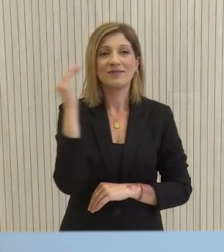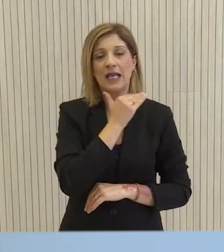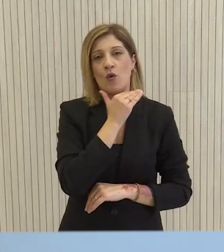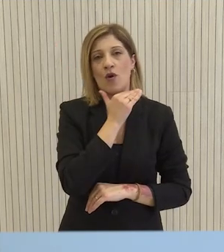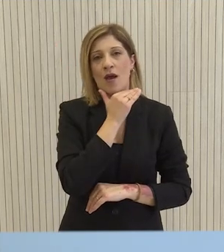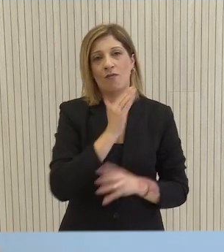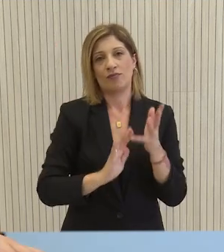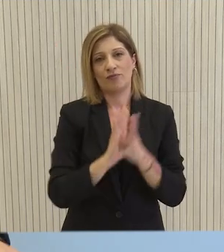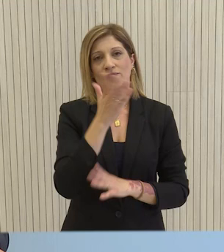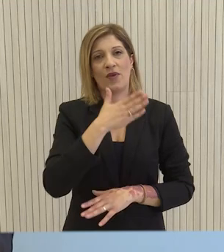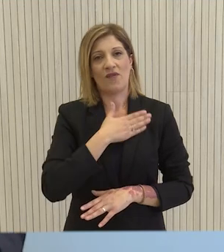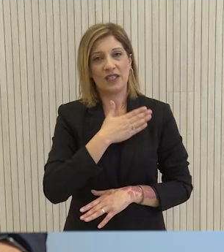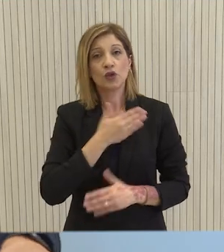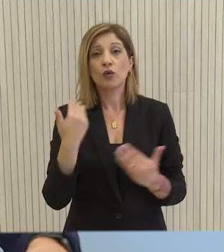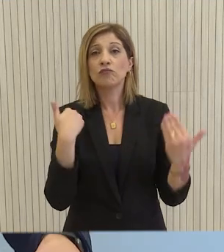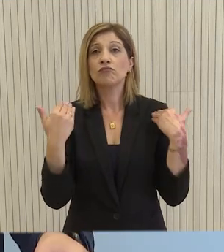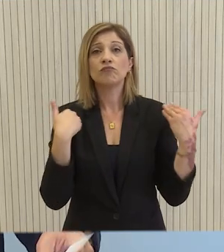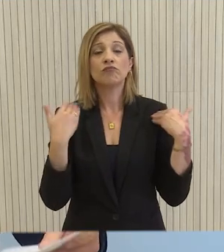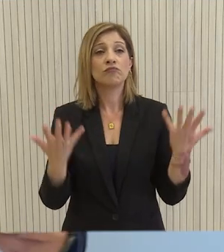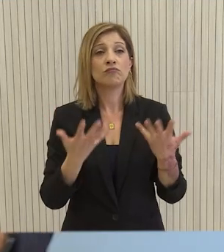της. Ευχαριστώ. Αν υπάρχουν ερωτήσεις.